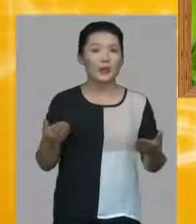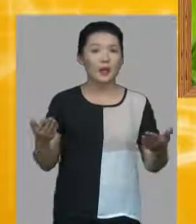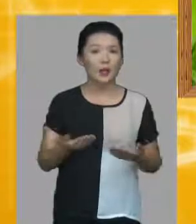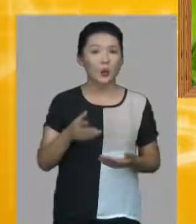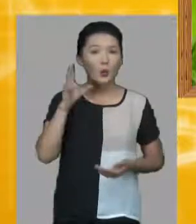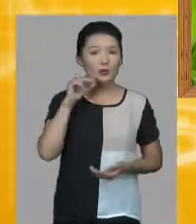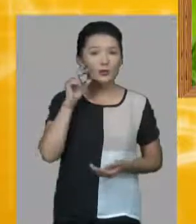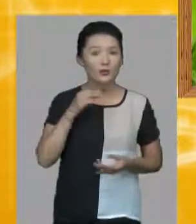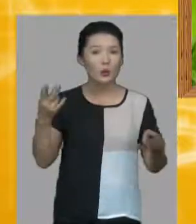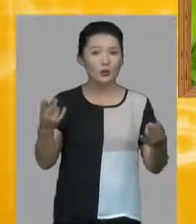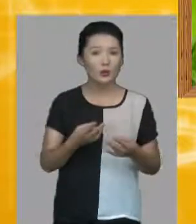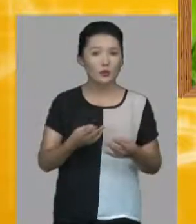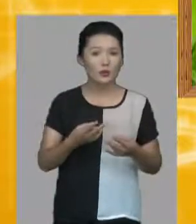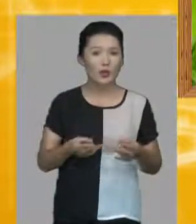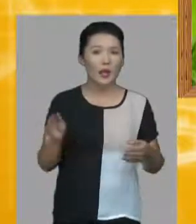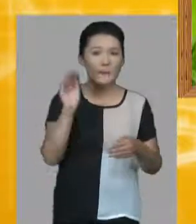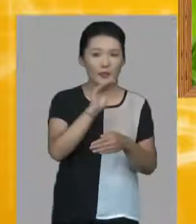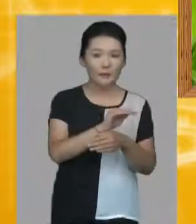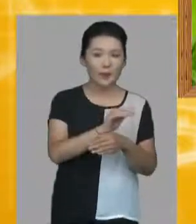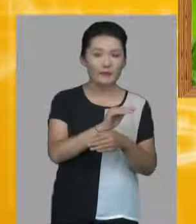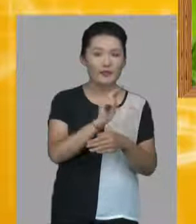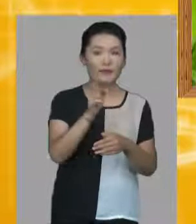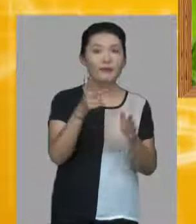Какое число нужно прибавить к 8,